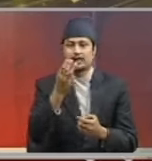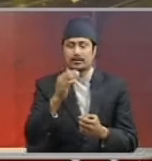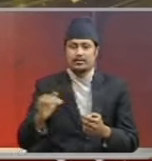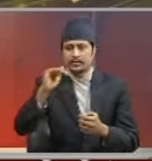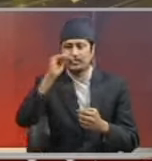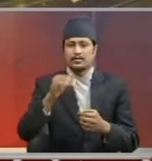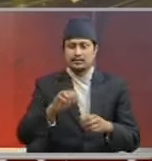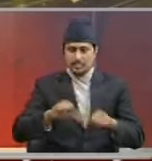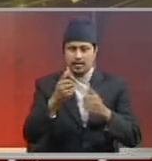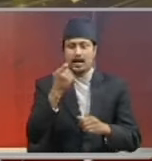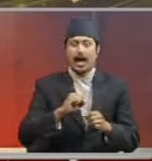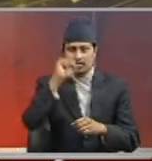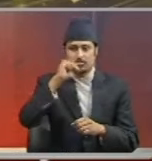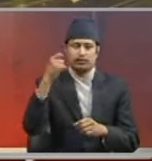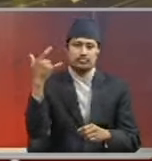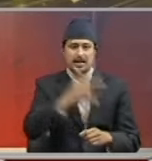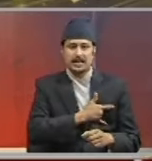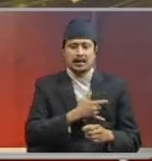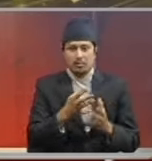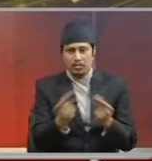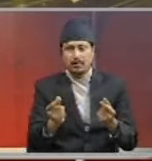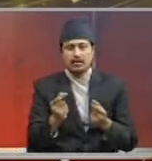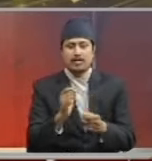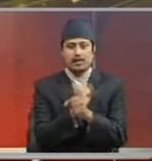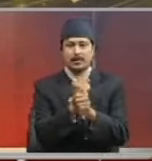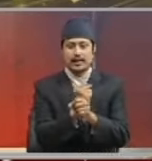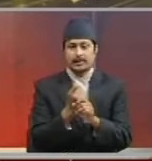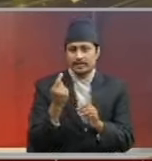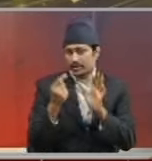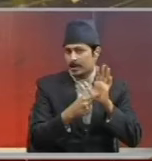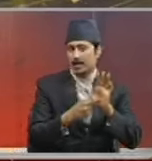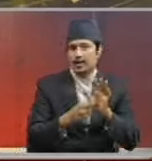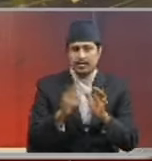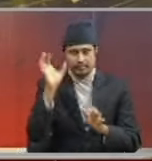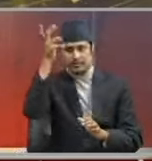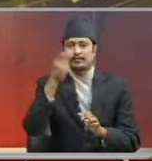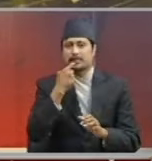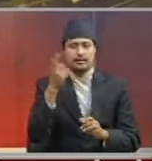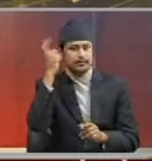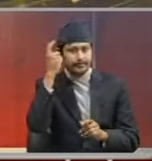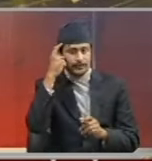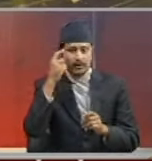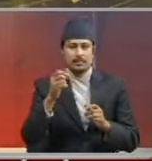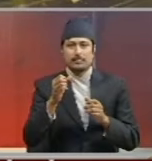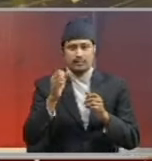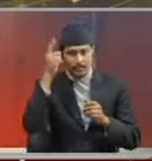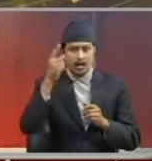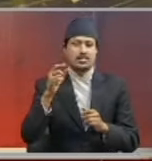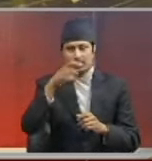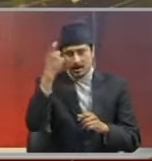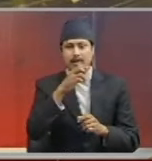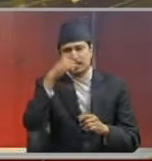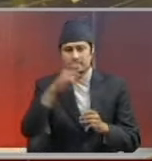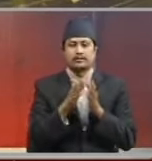सम्पन्न नभए आन्दोलनका उपलब्धिहरू गुम्ने खतरा रहेको औल्याउँदै आवेगभन्दा पनि विवेक देखाउन तराई मधेसका